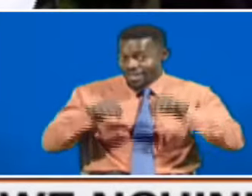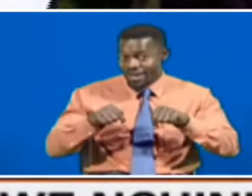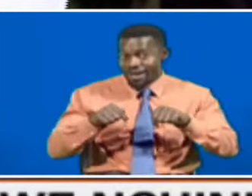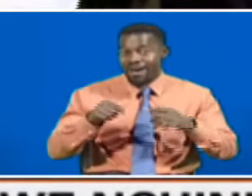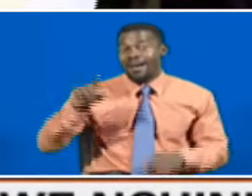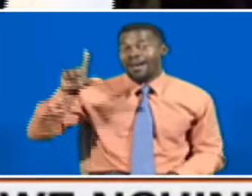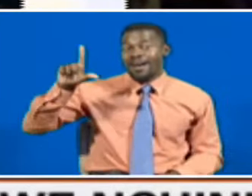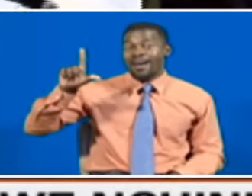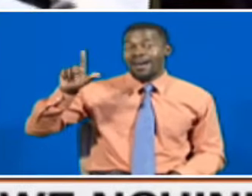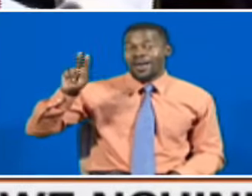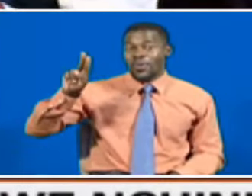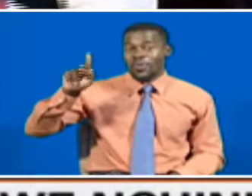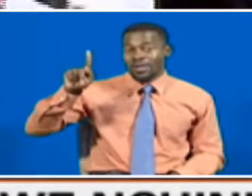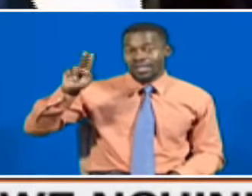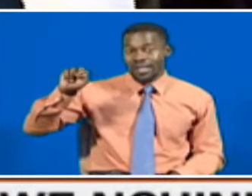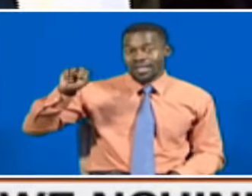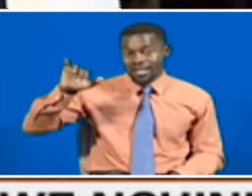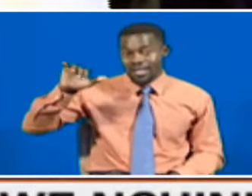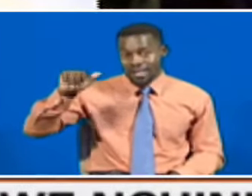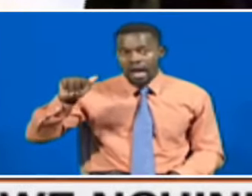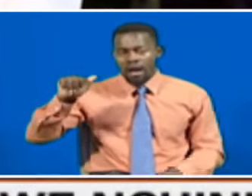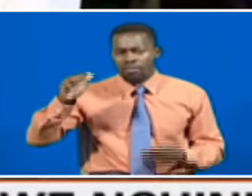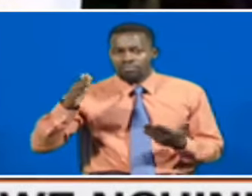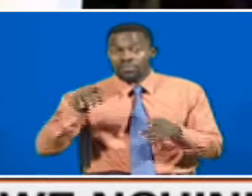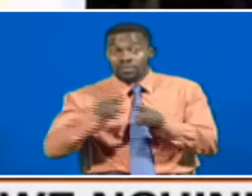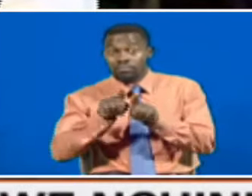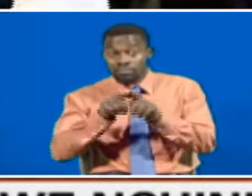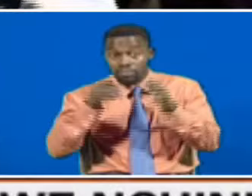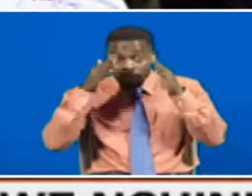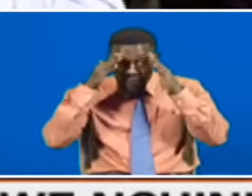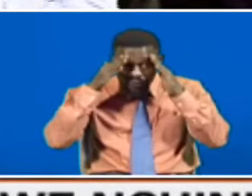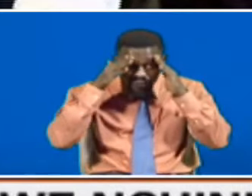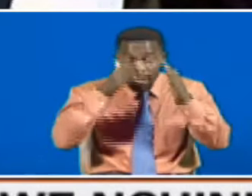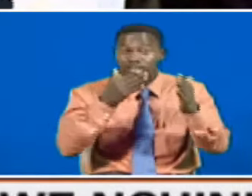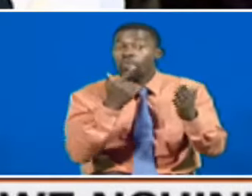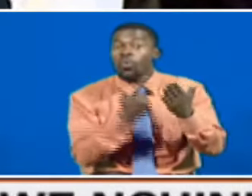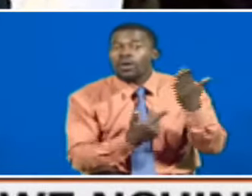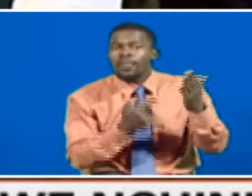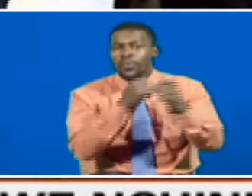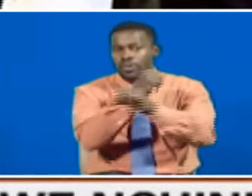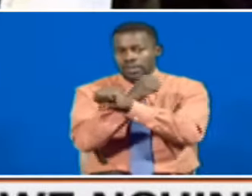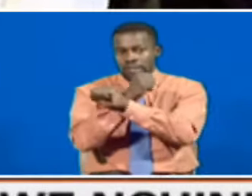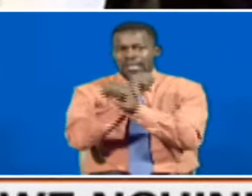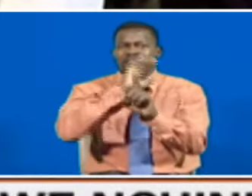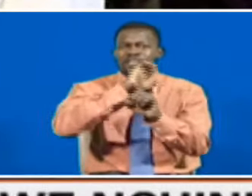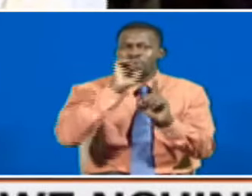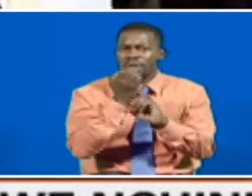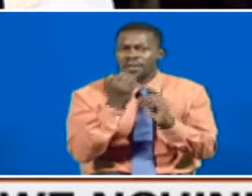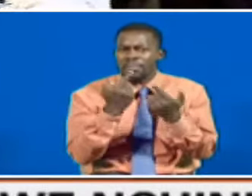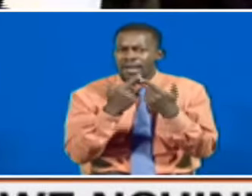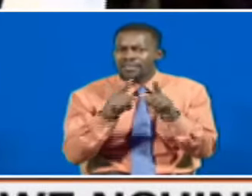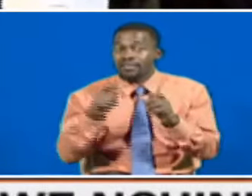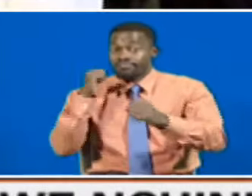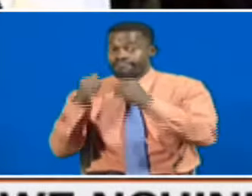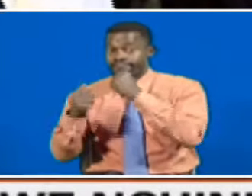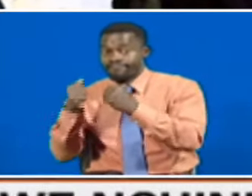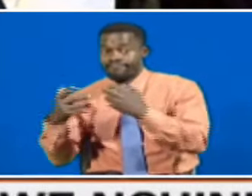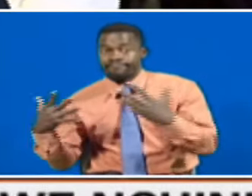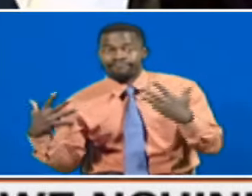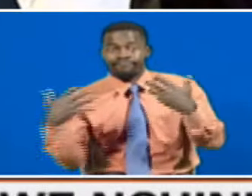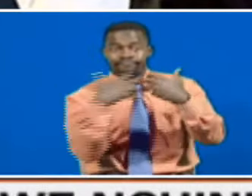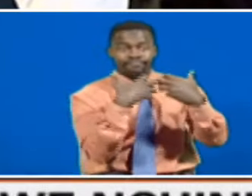mazingira na riadha. Unadhani umuhimu wa kuleta utunzaji wa mazingira na riadha ni upi hasa katika kizazi